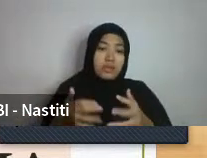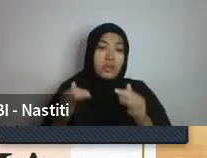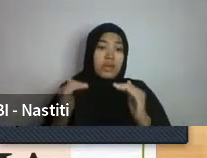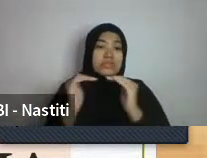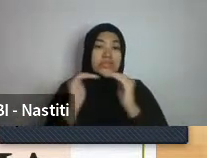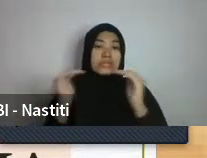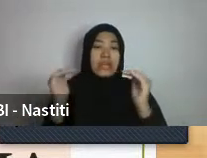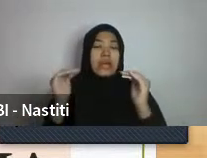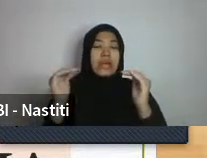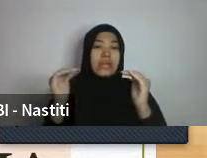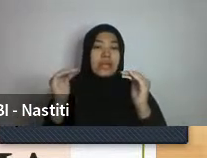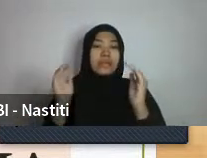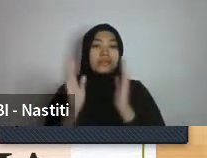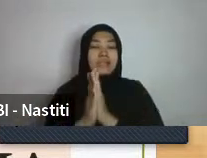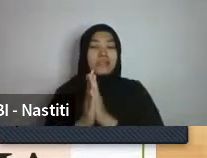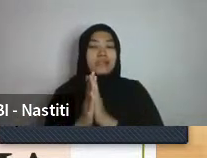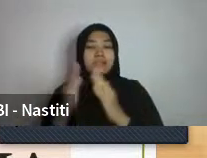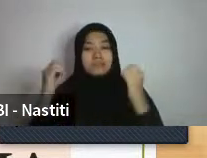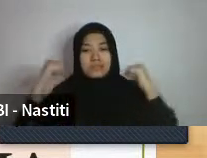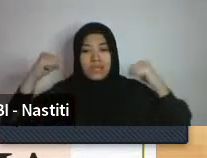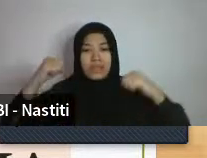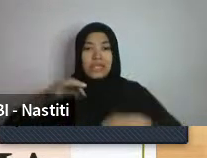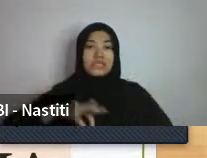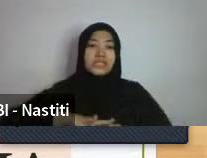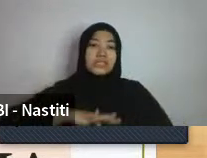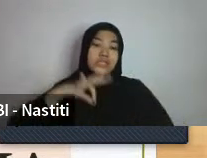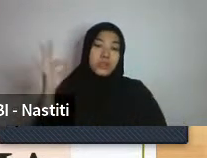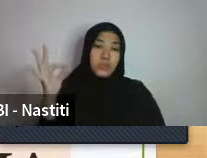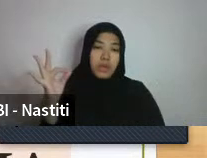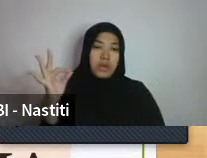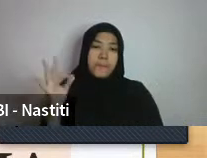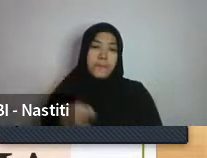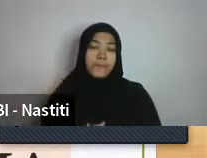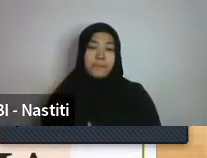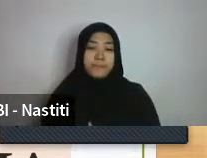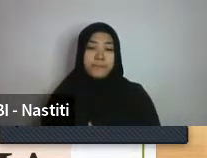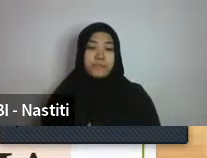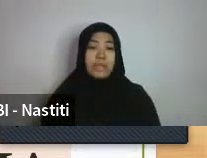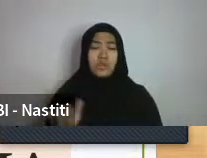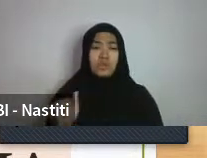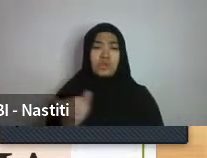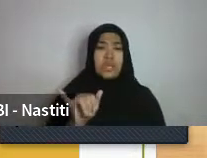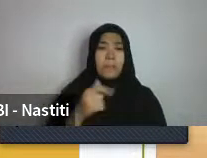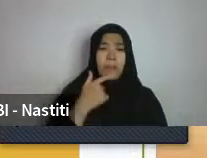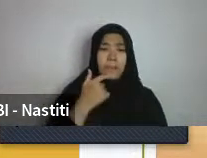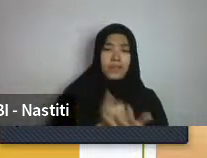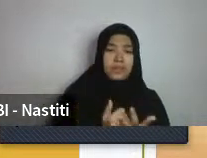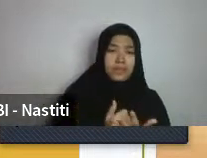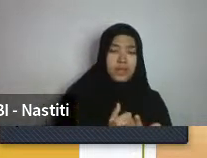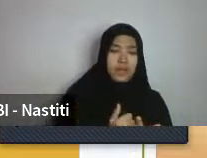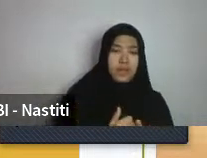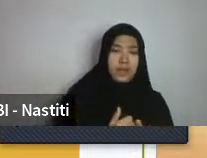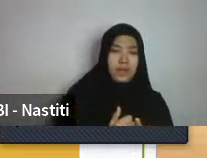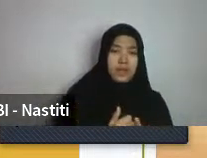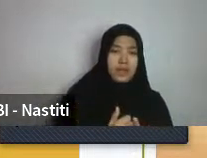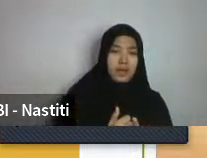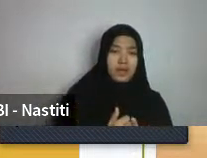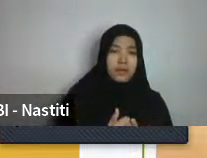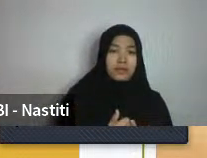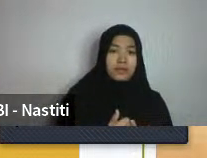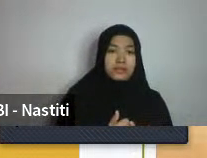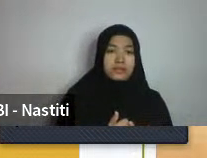itu menjadi sama pentingnya dengan kesehatan fisik dan lainnya. Ini